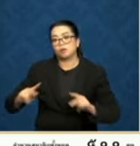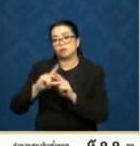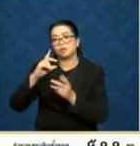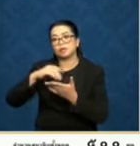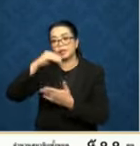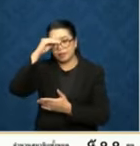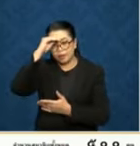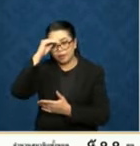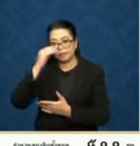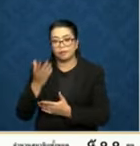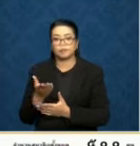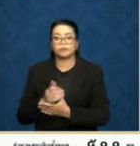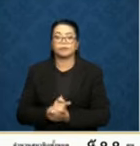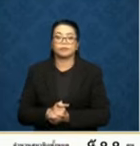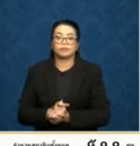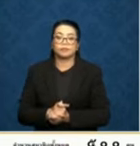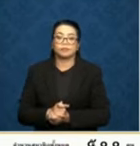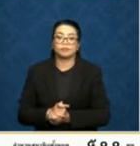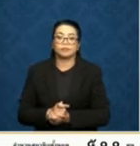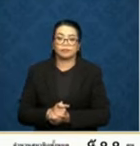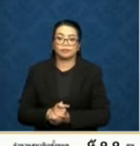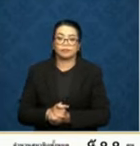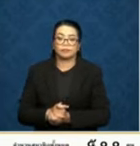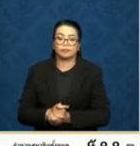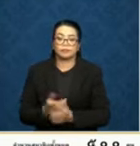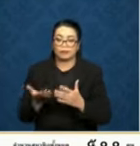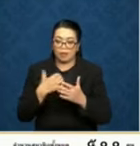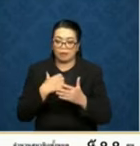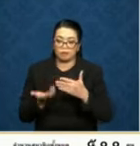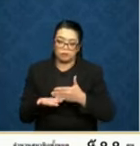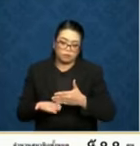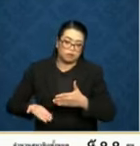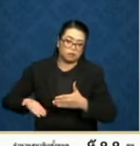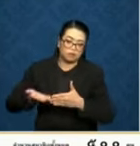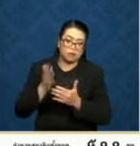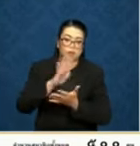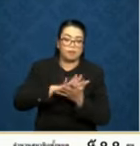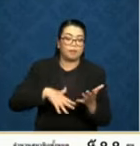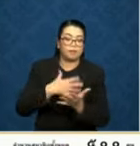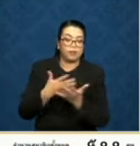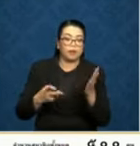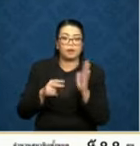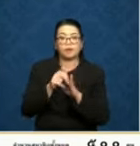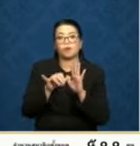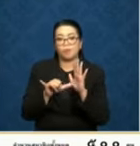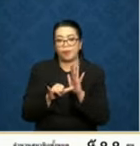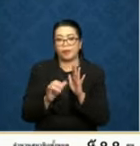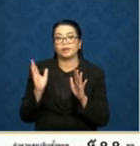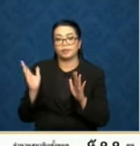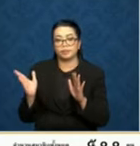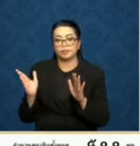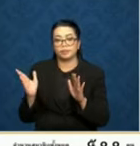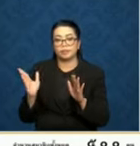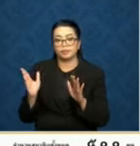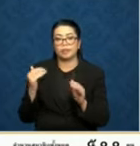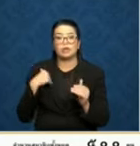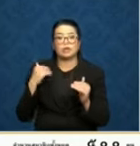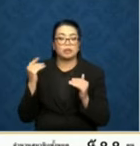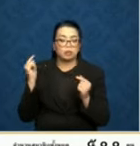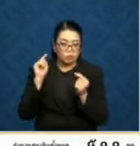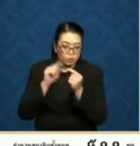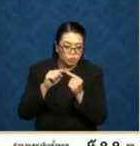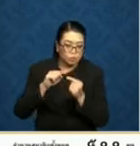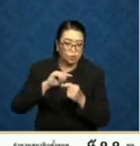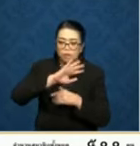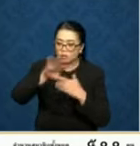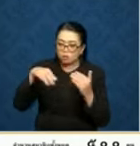วงศึกษาที่การท่เพิมพูลชิชอบ แต่ยกระดับการศึษาผ่านนโยบายAnywhere, Anytime ถั่วถึงเท่าทั